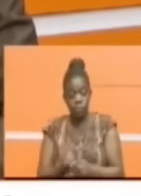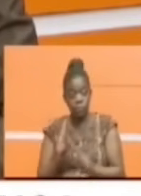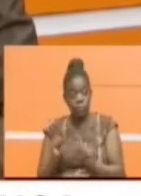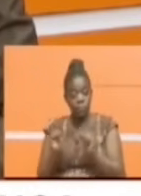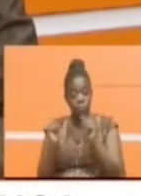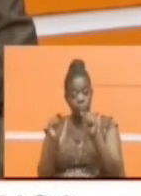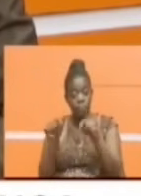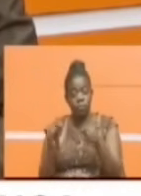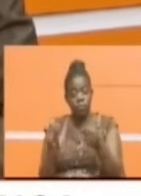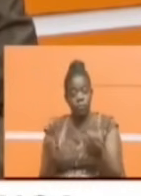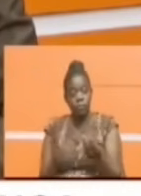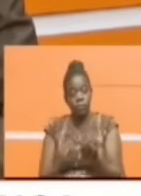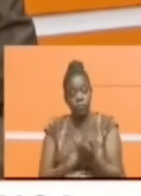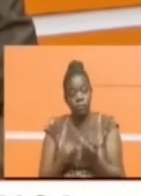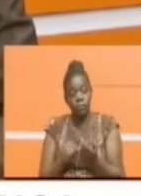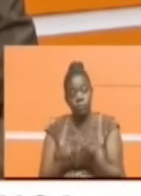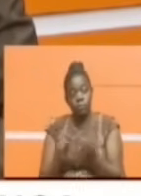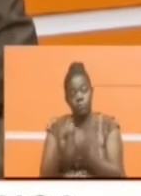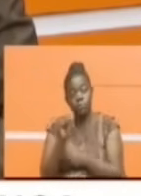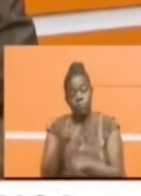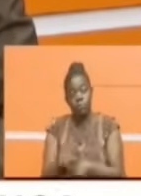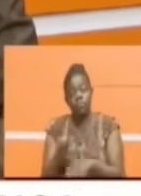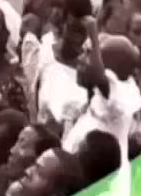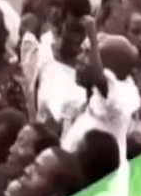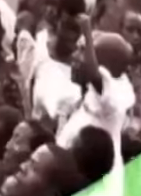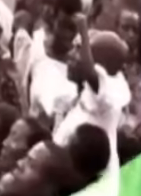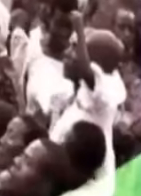bagenzeeyo okumubala n'abo mu maka ge